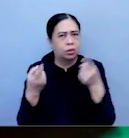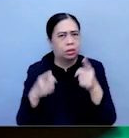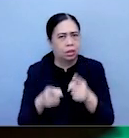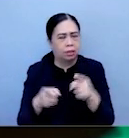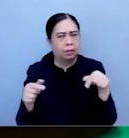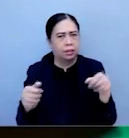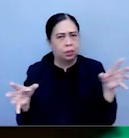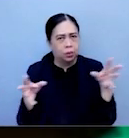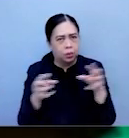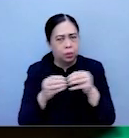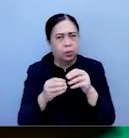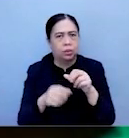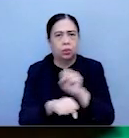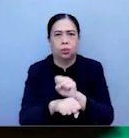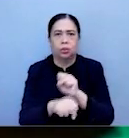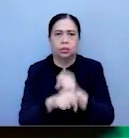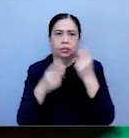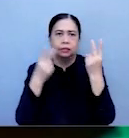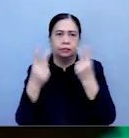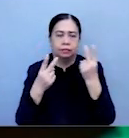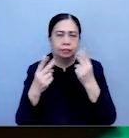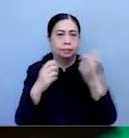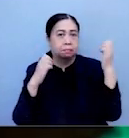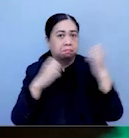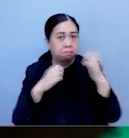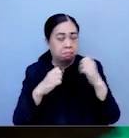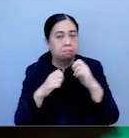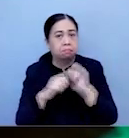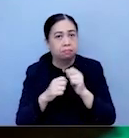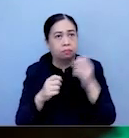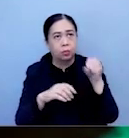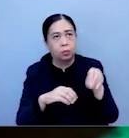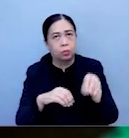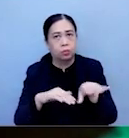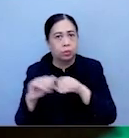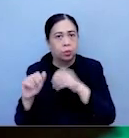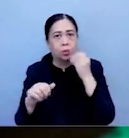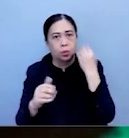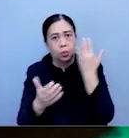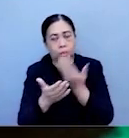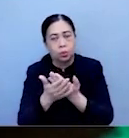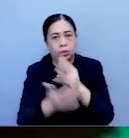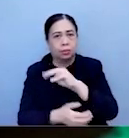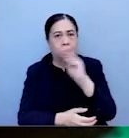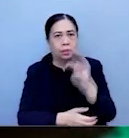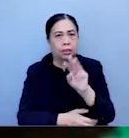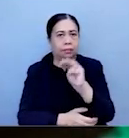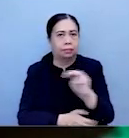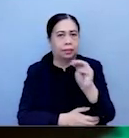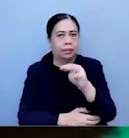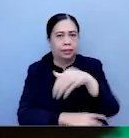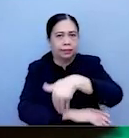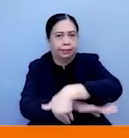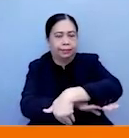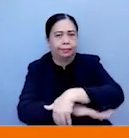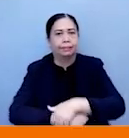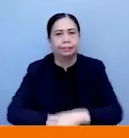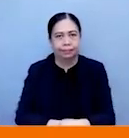dito sa kanyang working visit. At inaasahan naman na makakauwi na siya sa Maynila sa Lunes ng gabi.